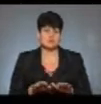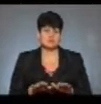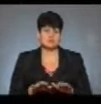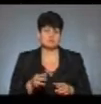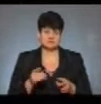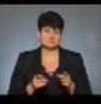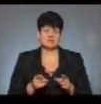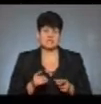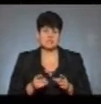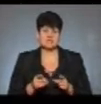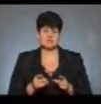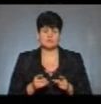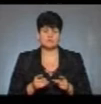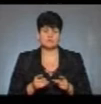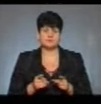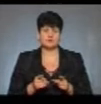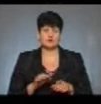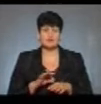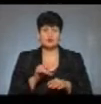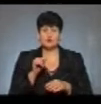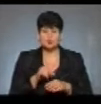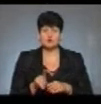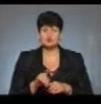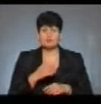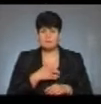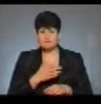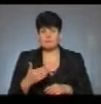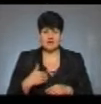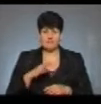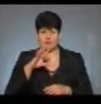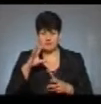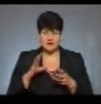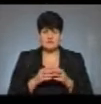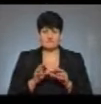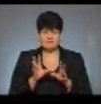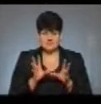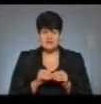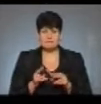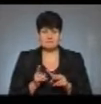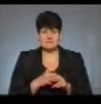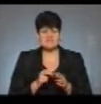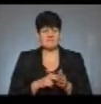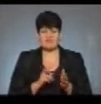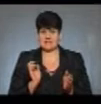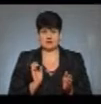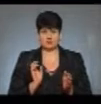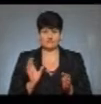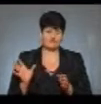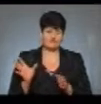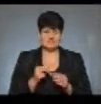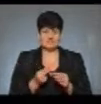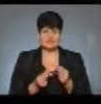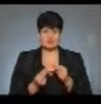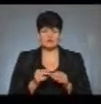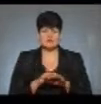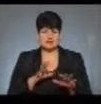дійсно довели до того, що ми, в принципі, всі без розбору, без винятку, всі ігрові зали